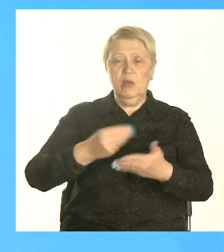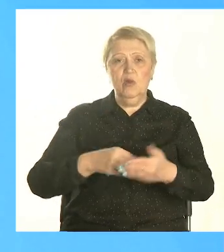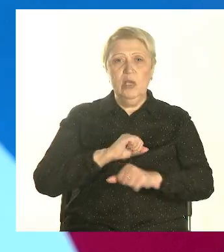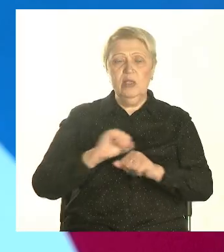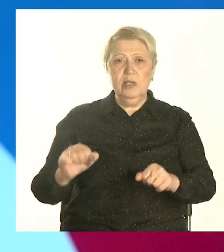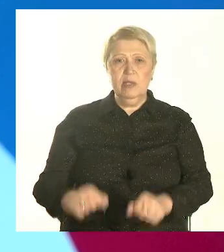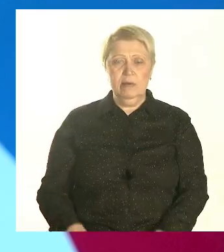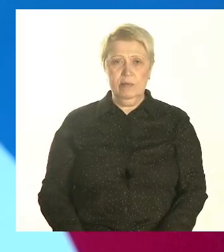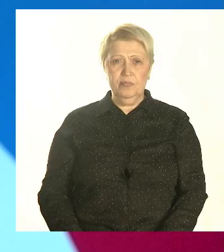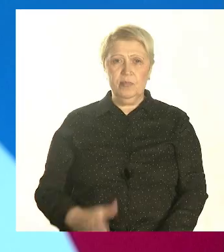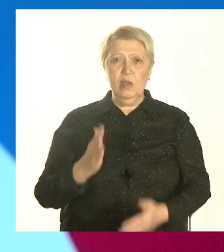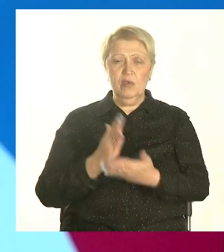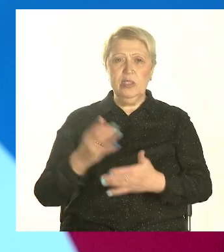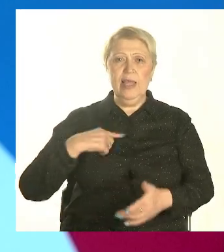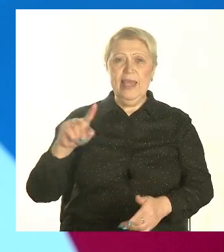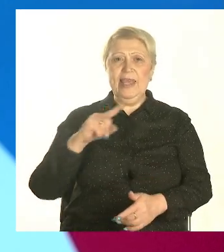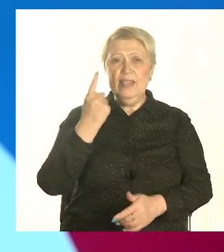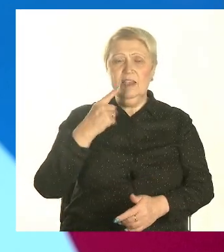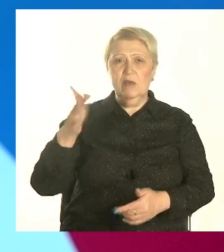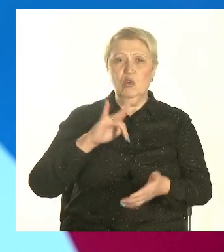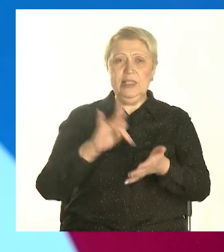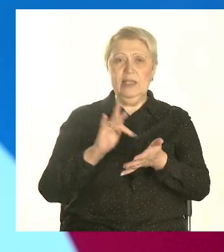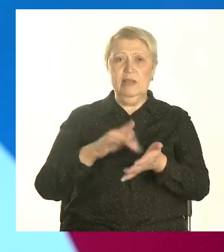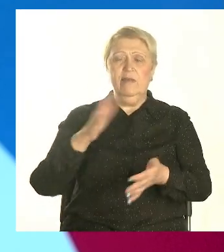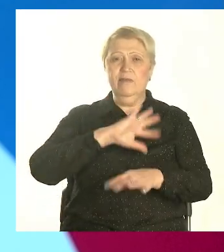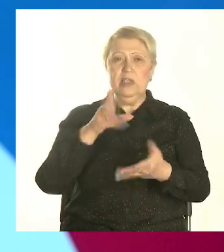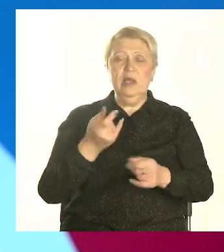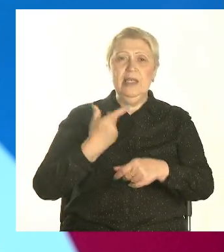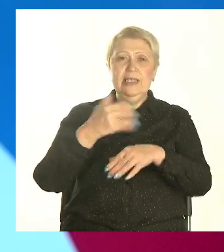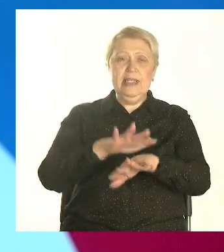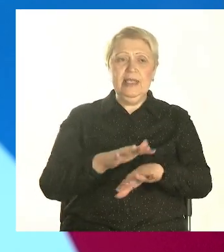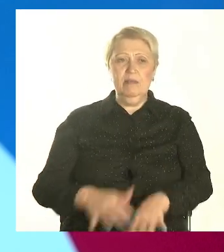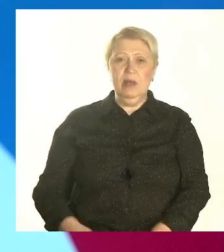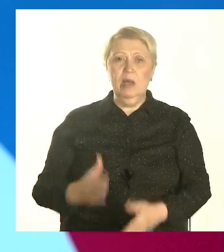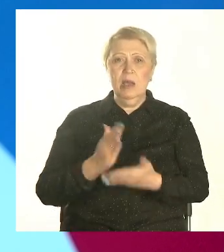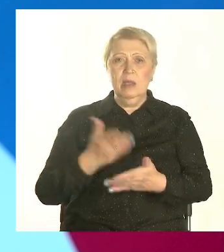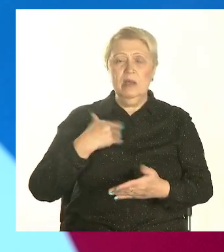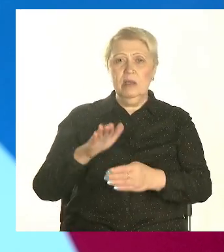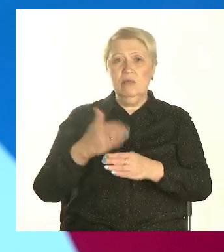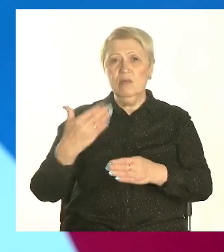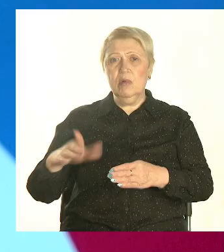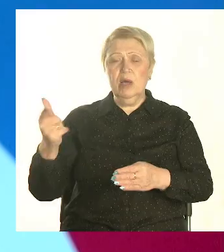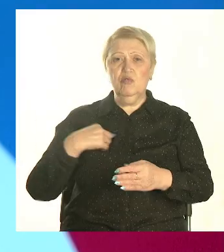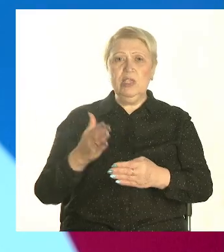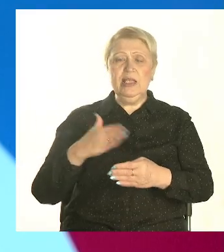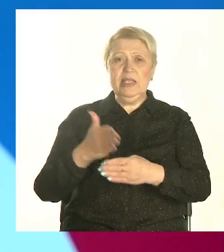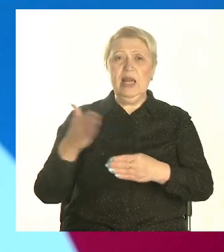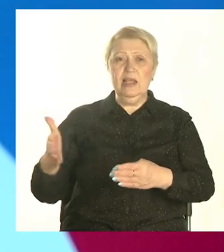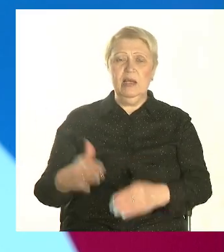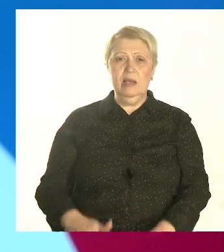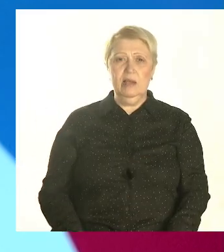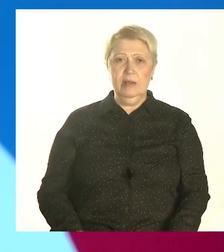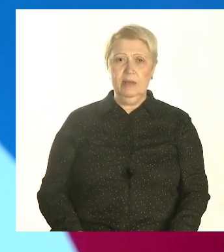Все. Единая централизованная система, у которой есть еще обратная сторона медали под словом монополизм, ее тоже попозже